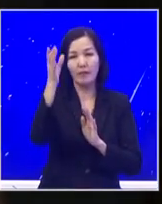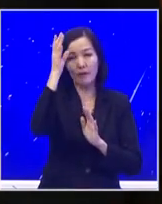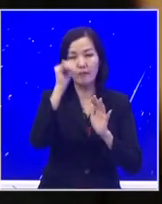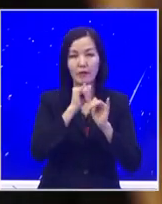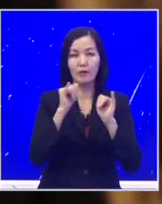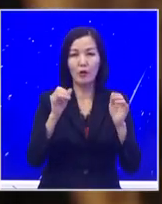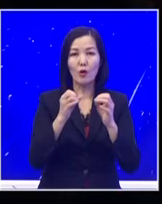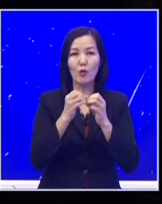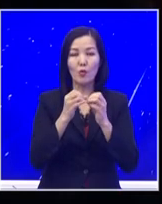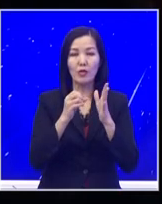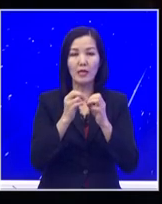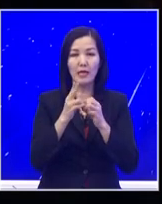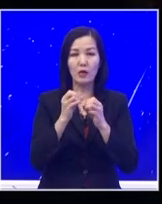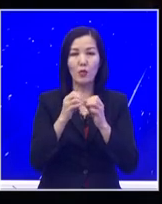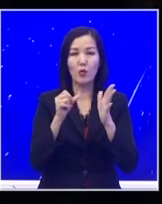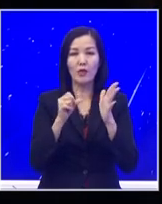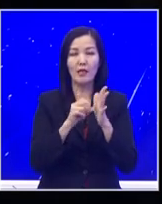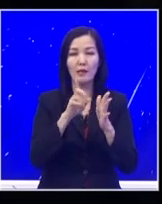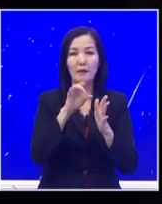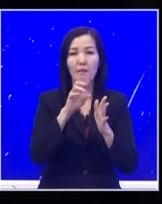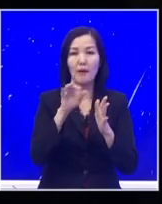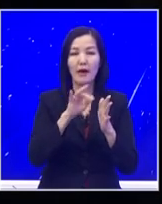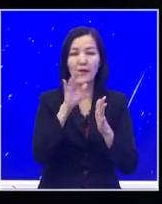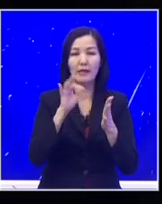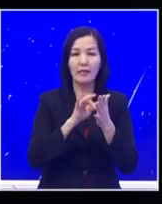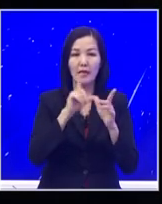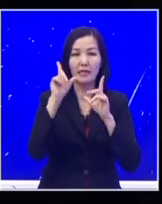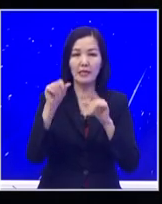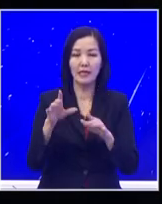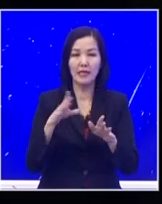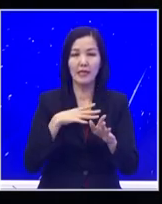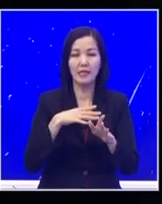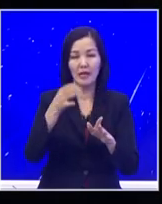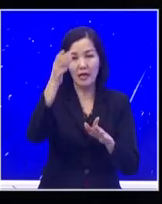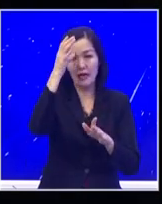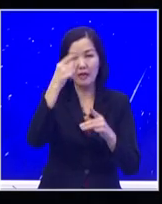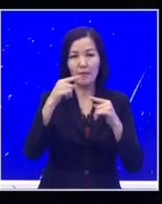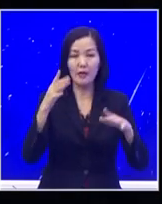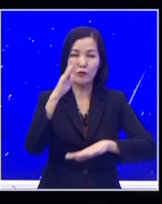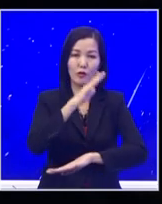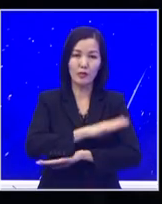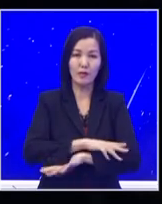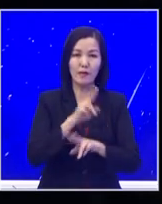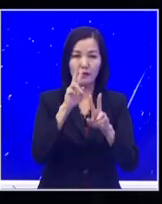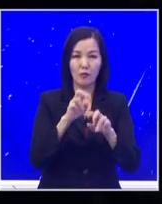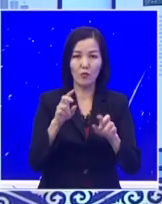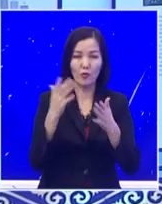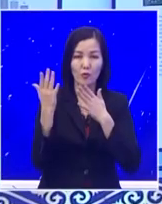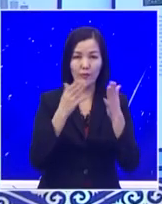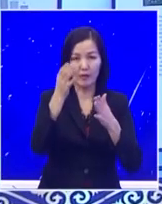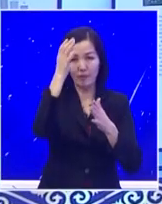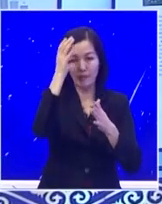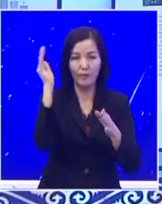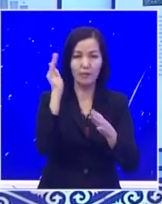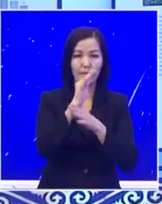үшін 12-16 жасында Бағдат шаһарына аттанады. Онда ол ғылым мен әртүрлі пәндерді оқып, зерделей бастайды.